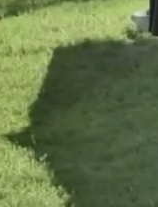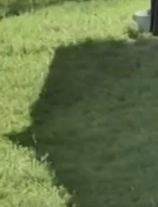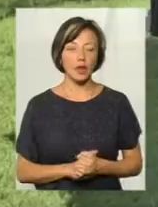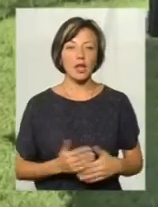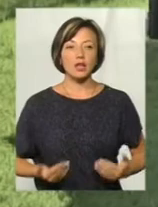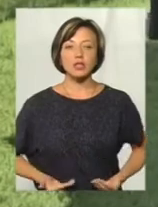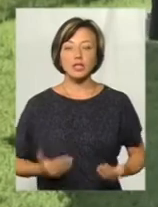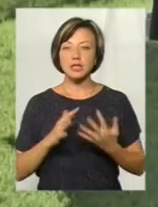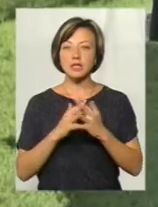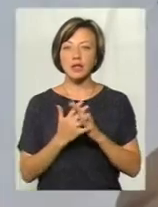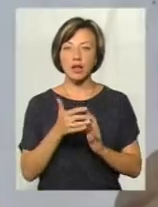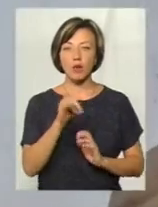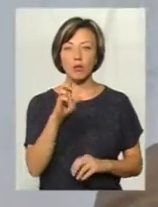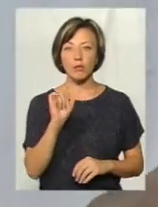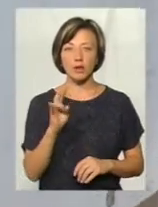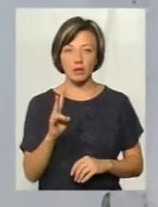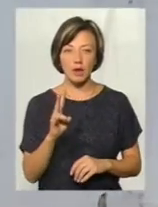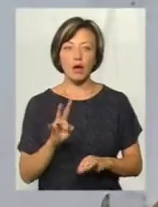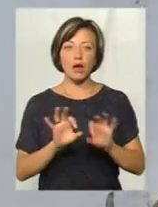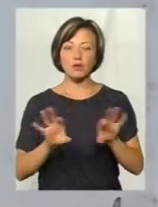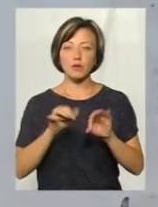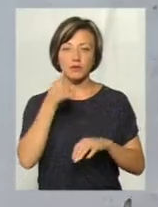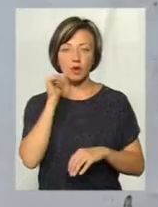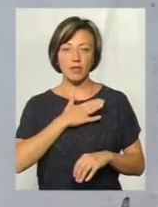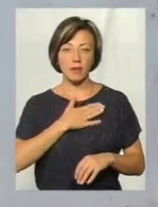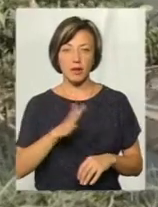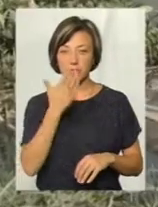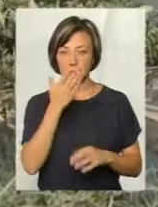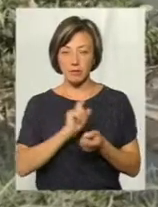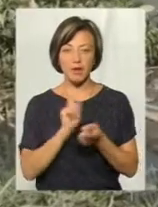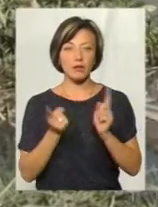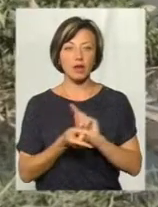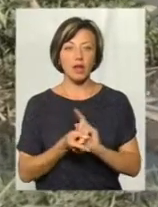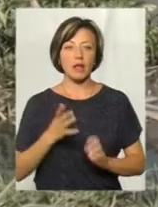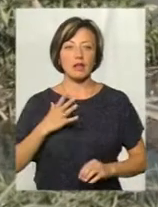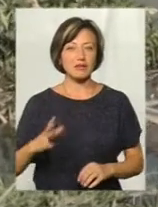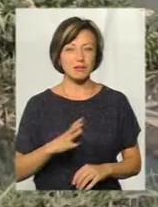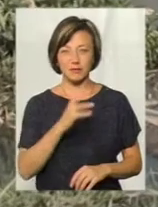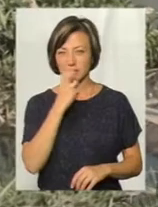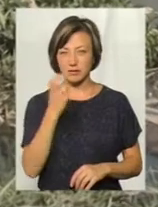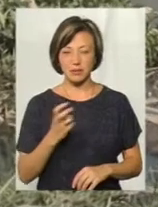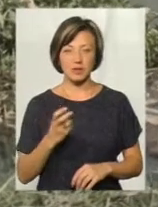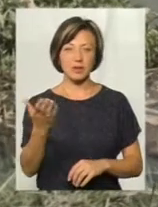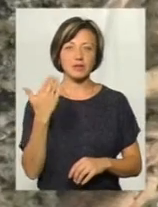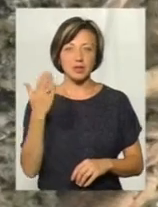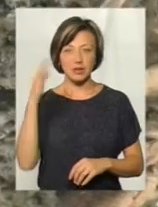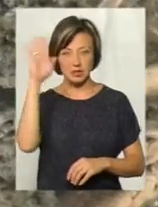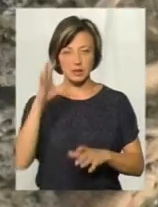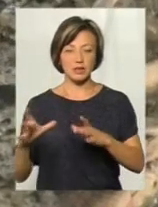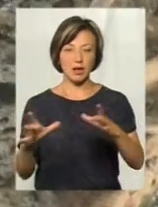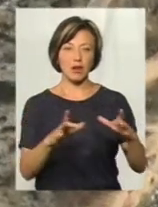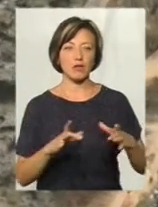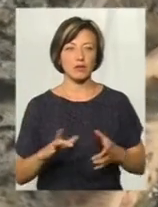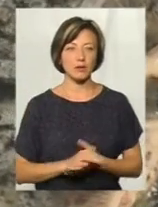Жителька села Губин Анеля Миколаївна розповідає, вчорашній неприємний запах нині перетворився на нестерпний сморід. Несе зі сторони ставу.